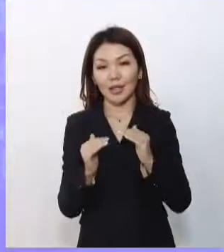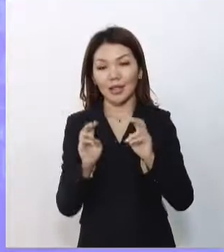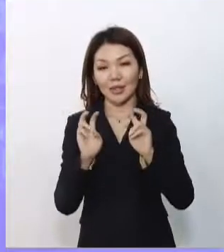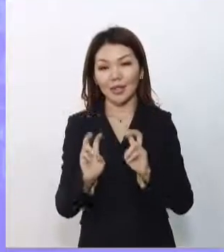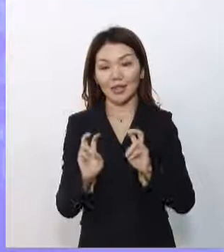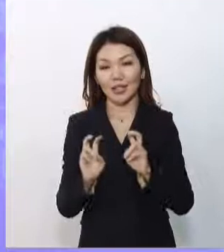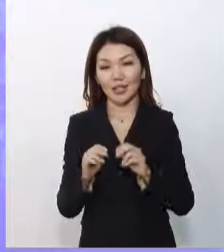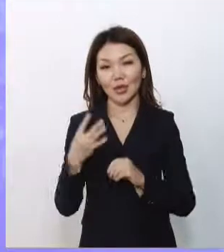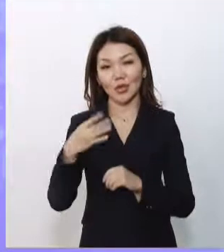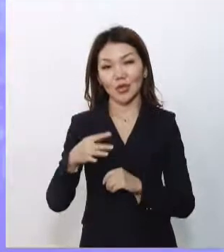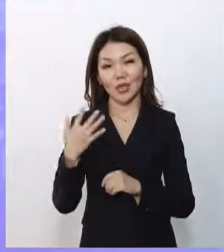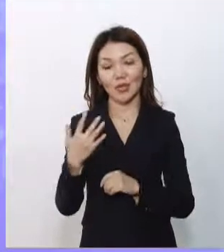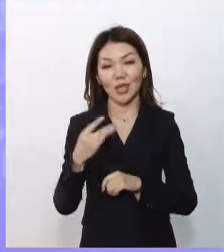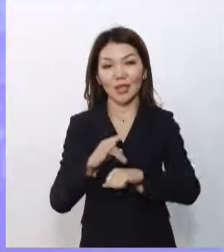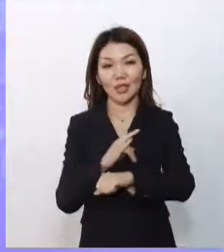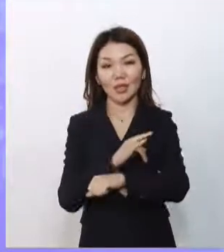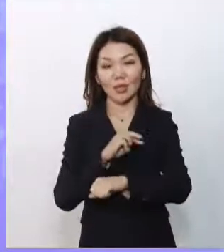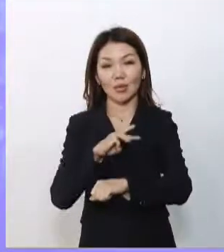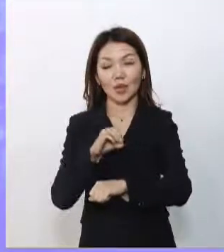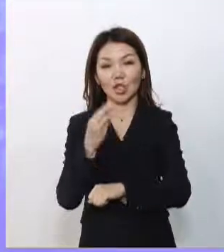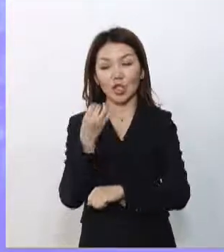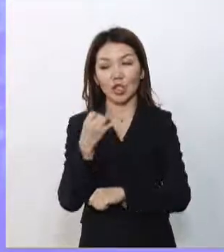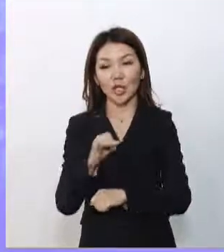45 мышей и мышат.